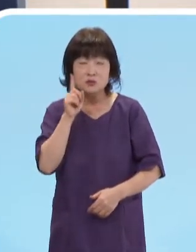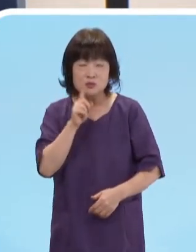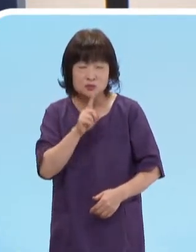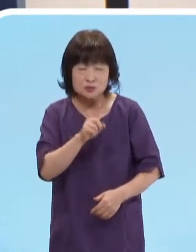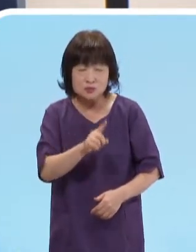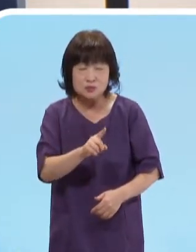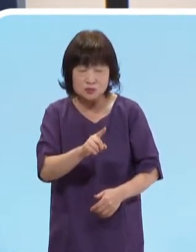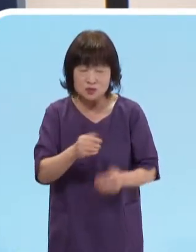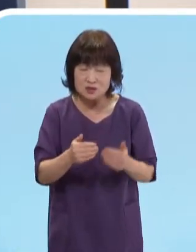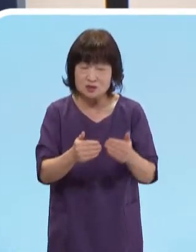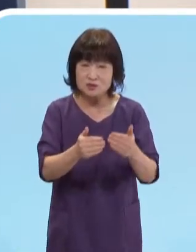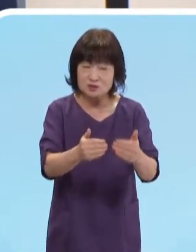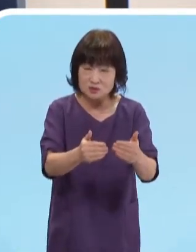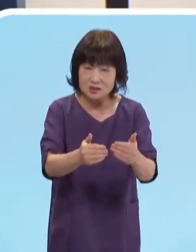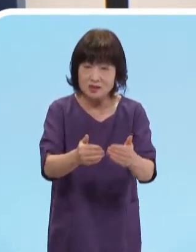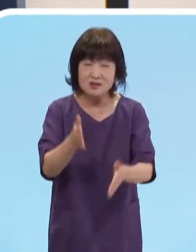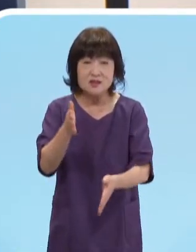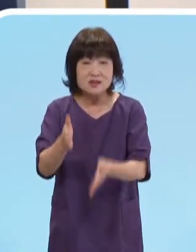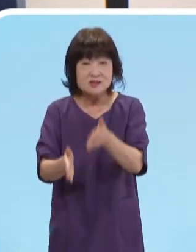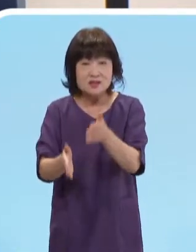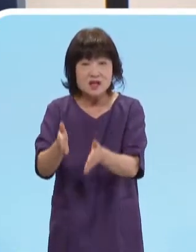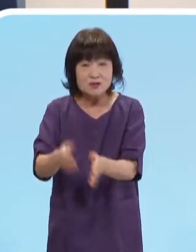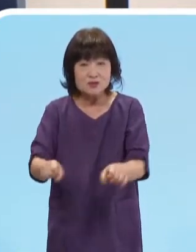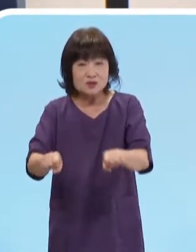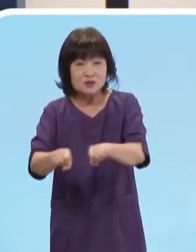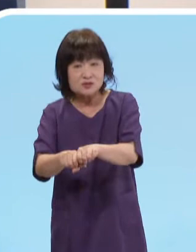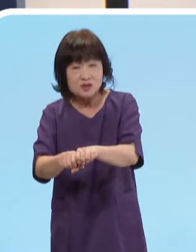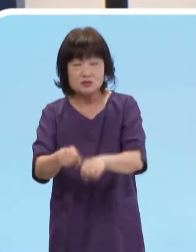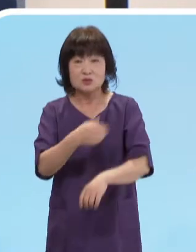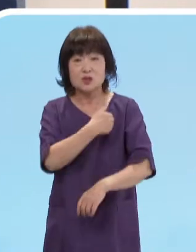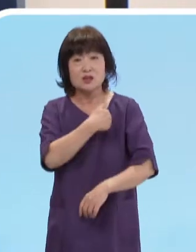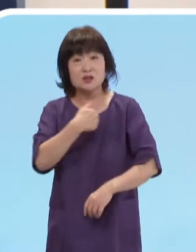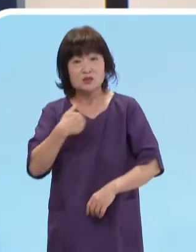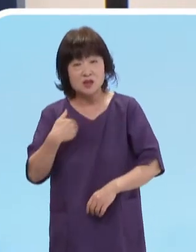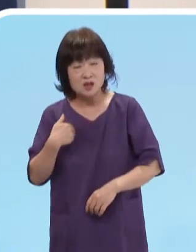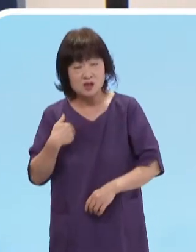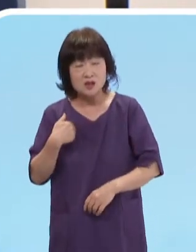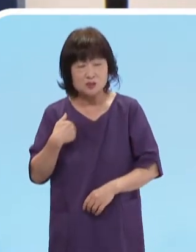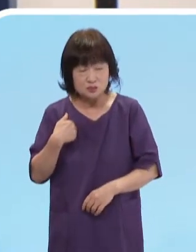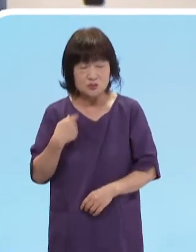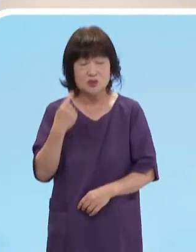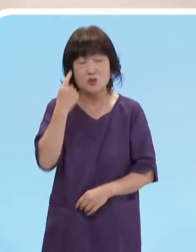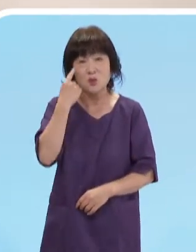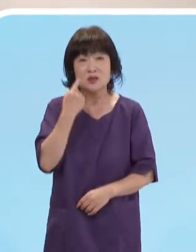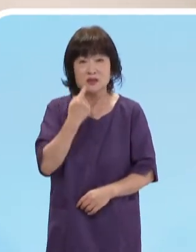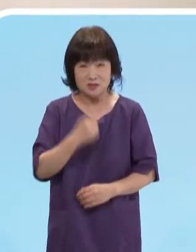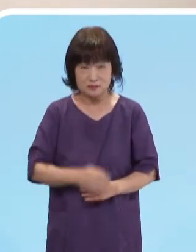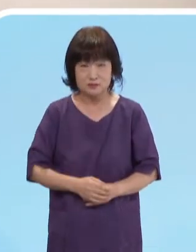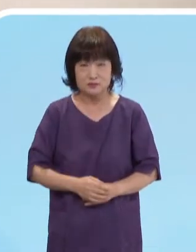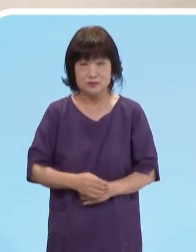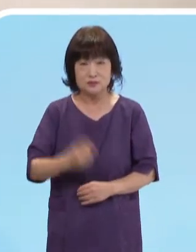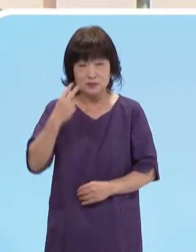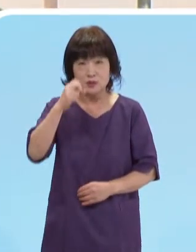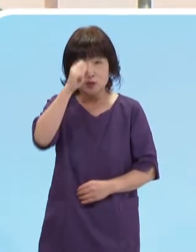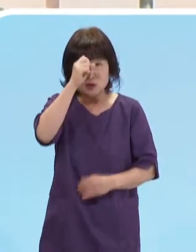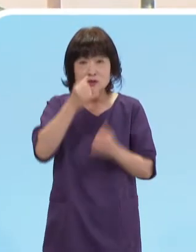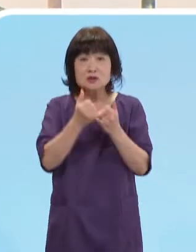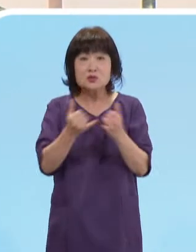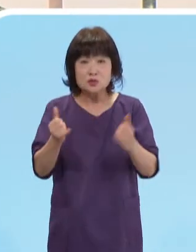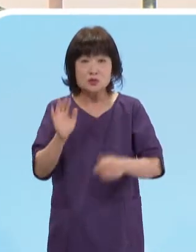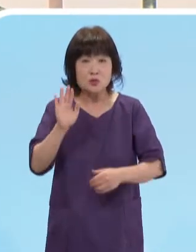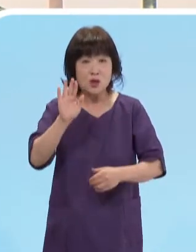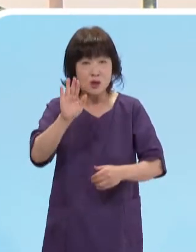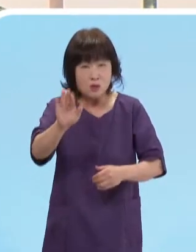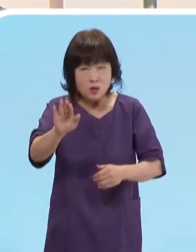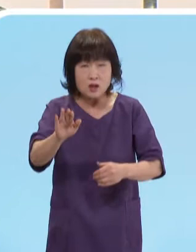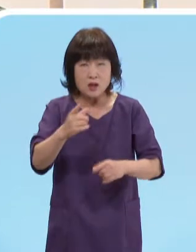回ったり、サービスにつながったりすることがあるなというふうに感じています。 認知症の方はこれから